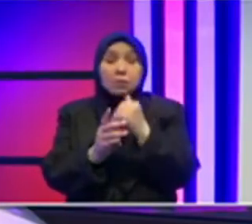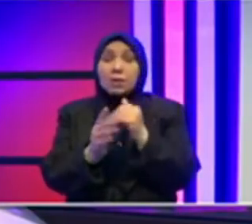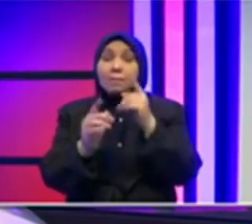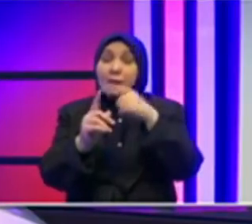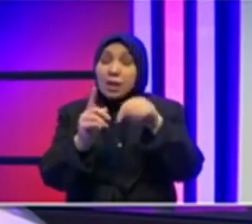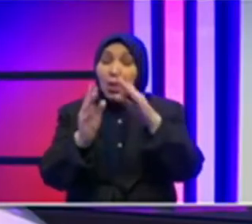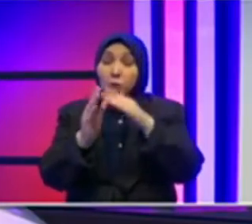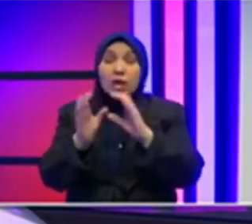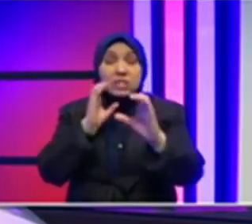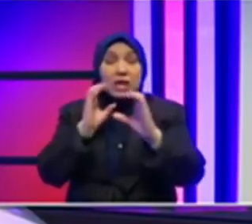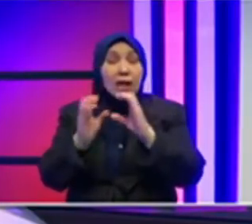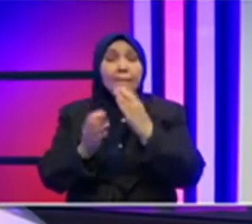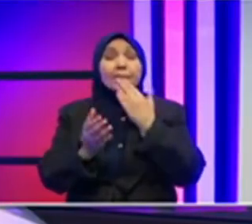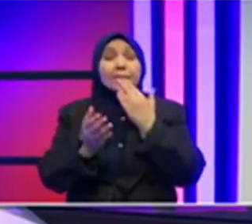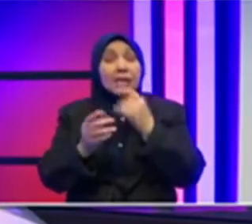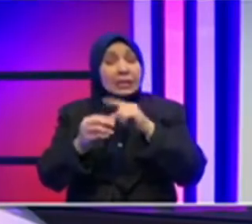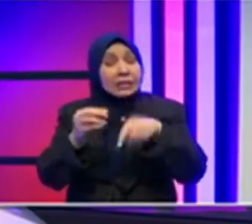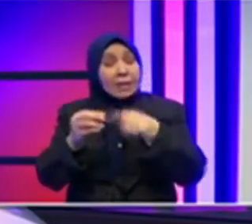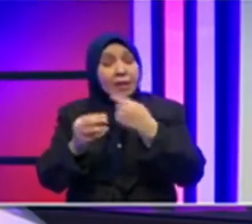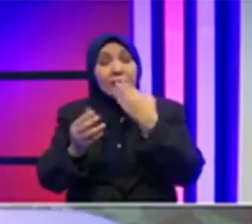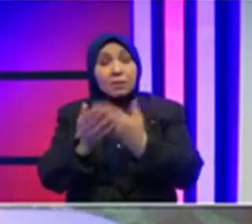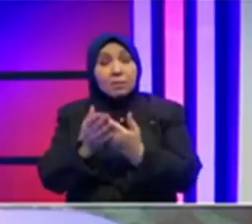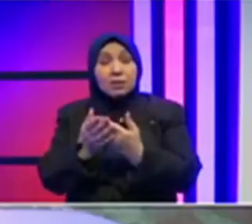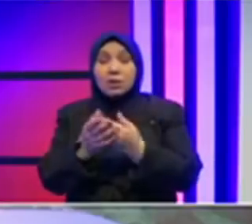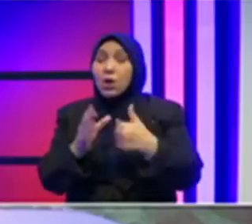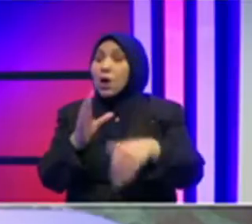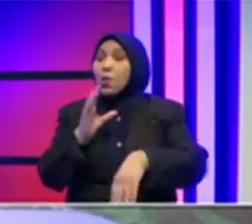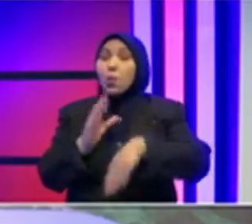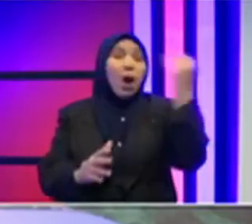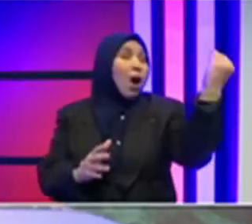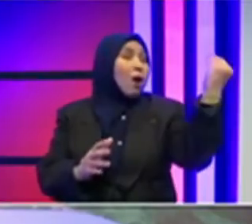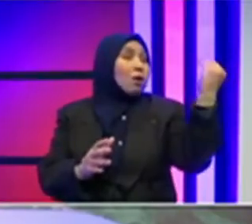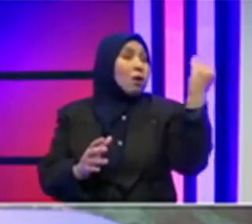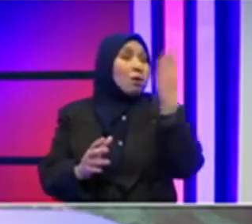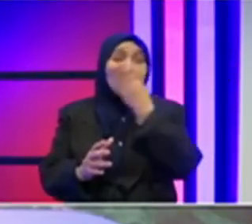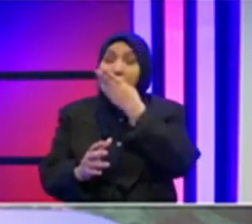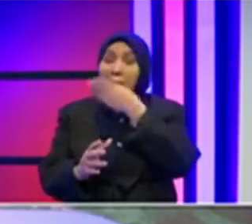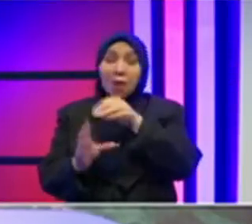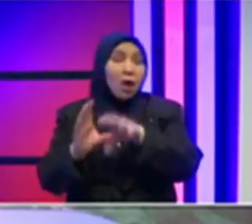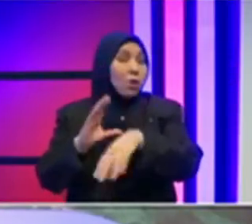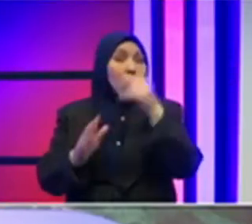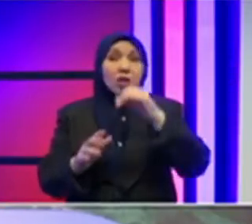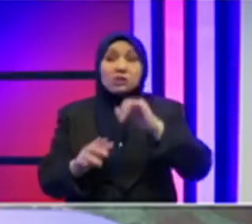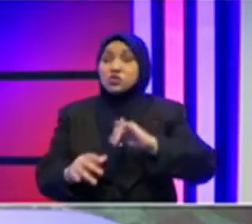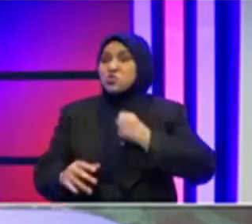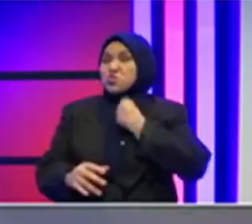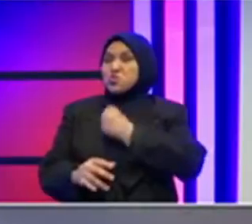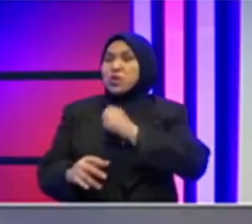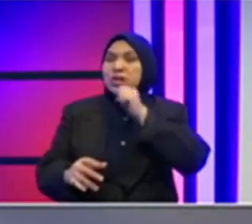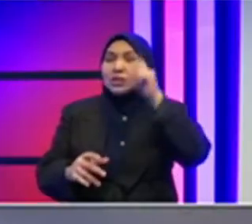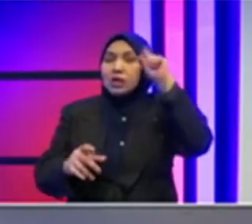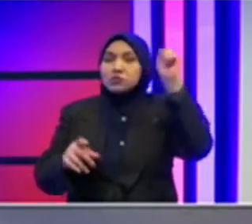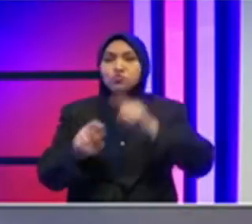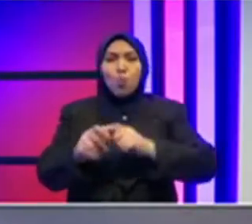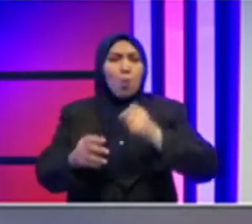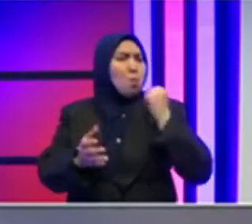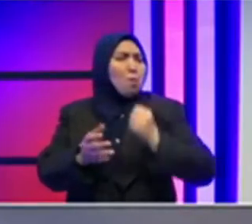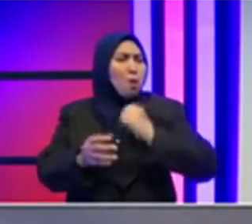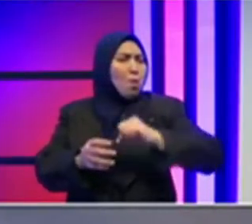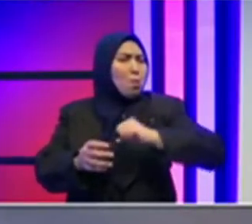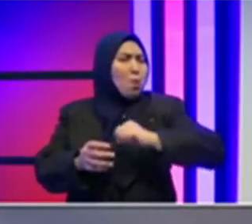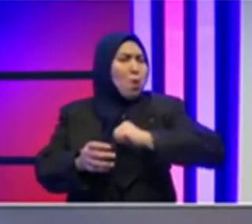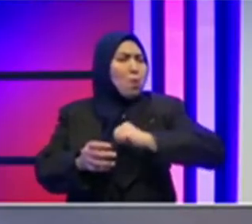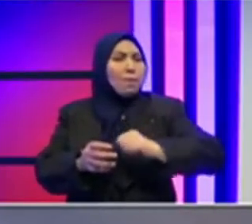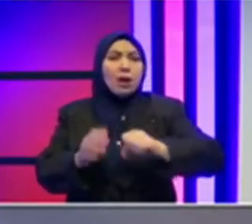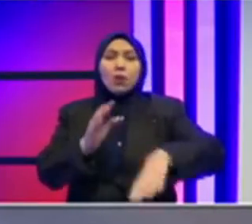perkara kebaikan, dia rasa saya tak suka, dia walk out, dia keluar daripada dewan. Saya tak setuju, pam pam pam pam, dia keluar daripada